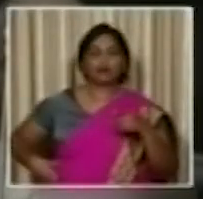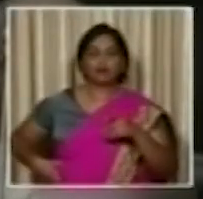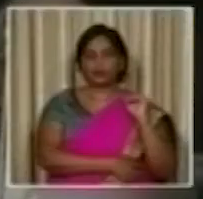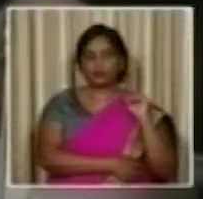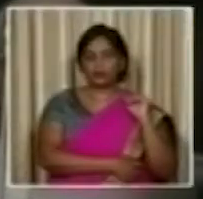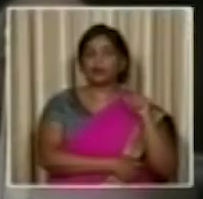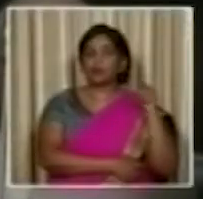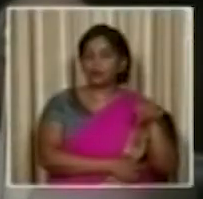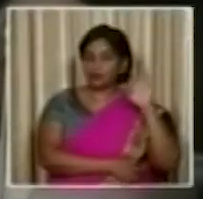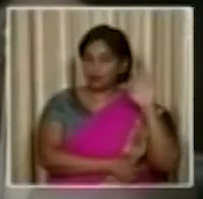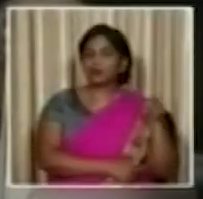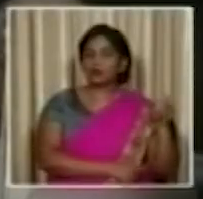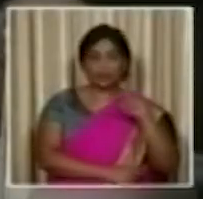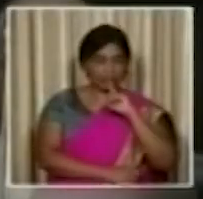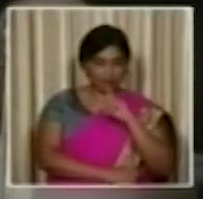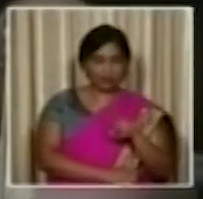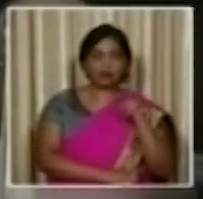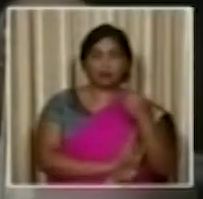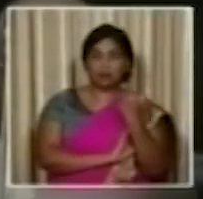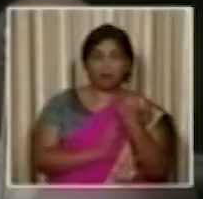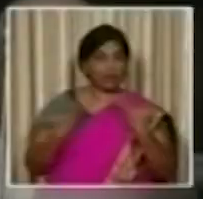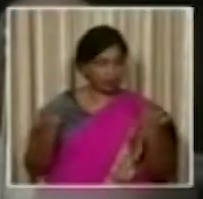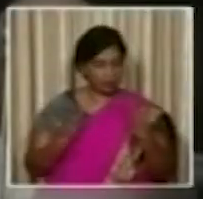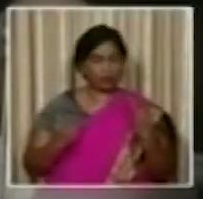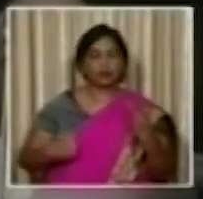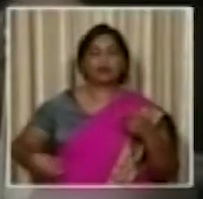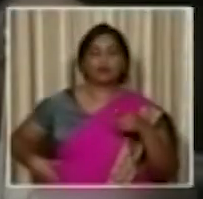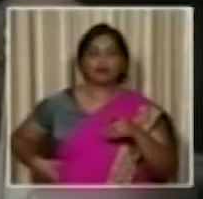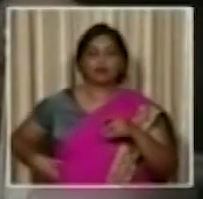சக்தி நீதிமன்றத்திற்கு சென்று அதனை செல்லுபடியற்றதாக்க முடியும். சட்டத்தரணிகள்